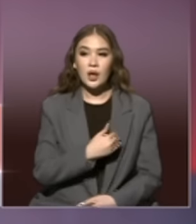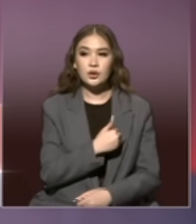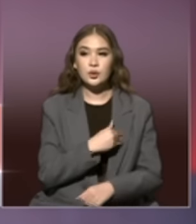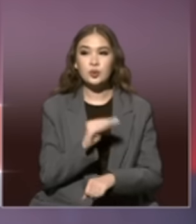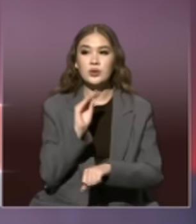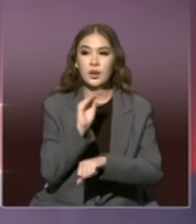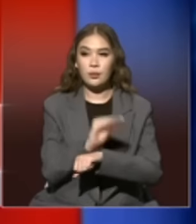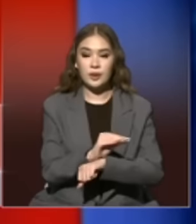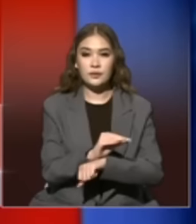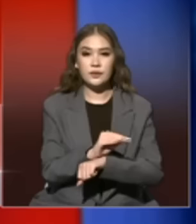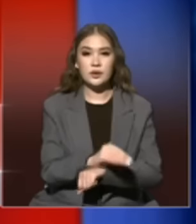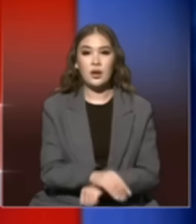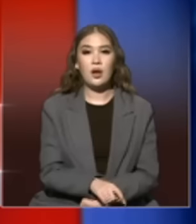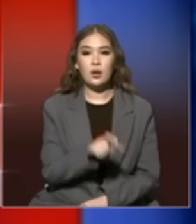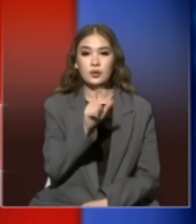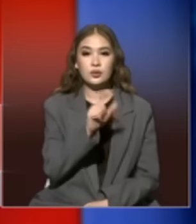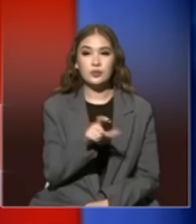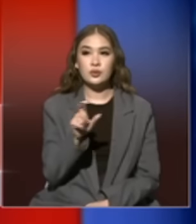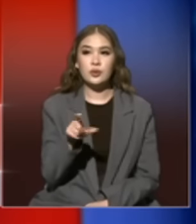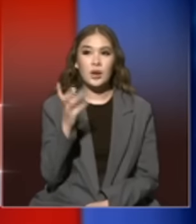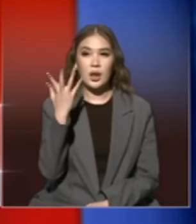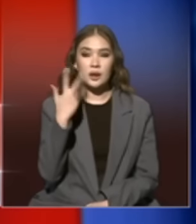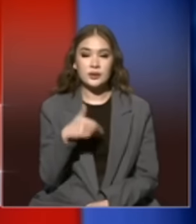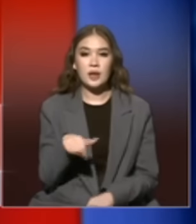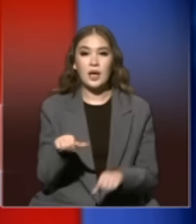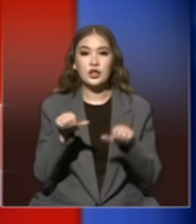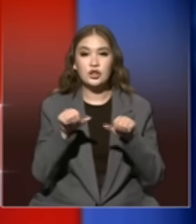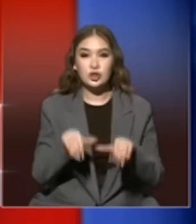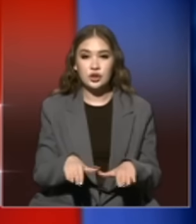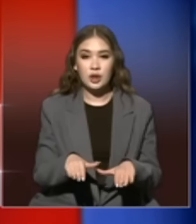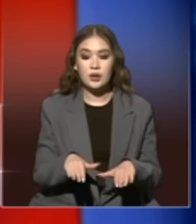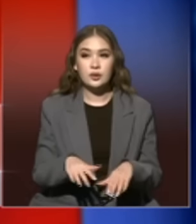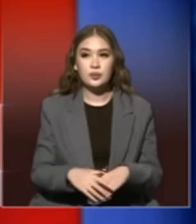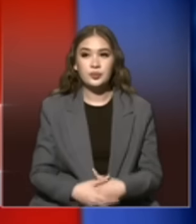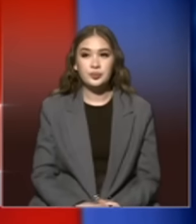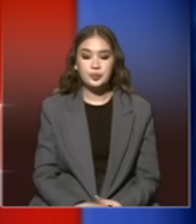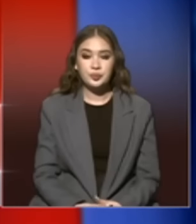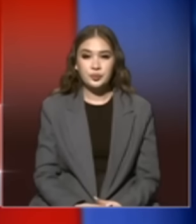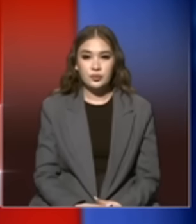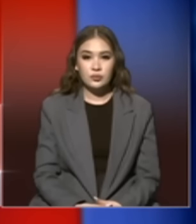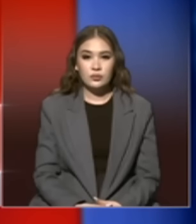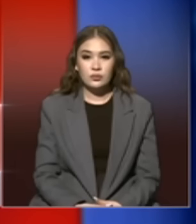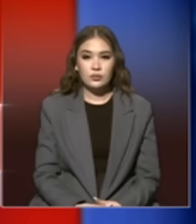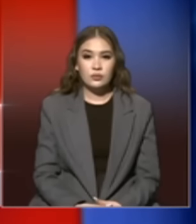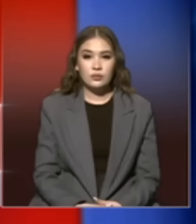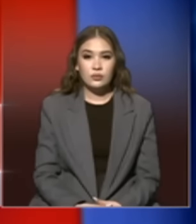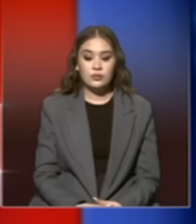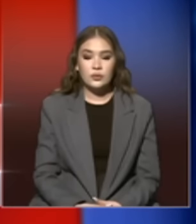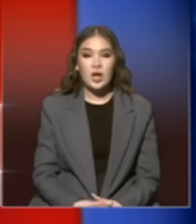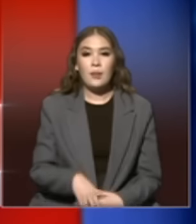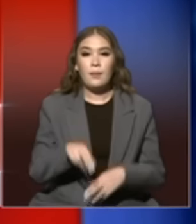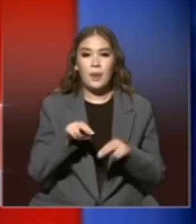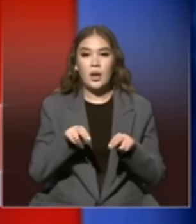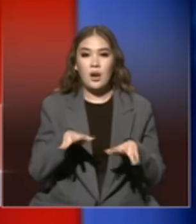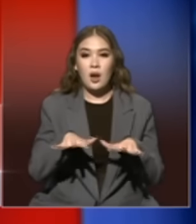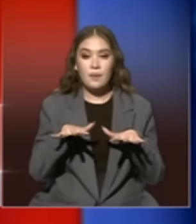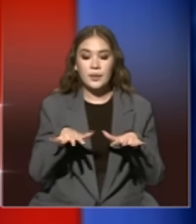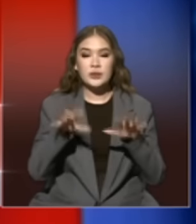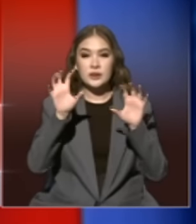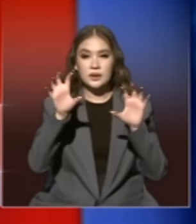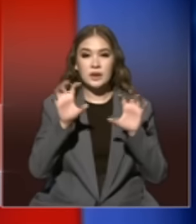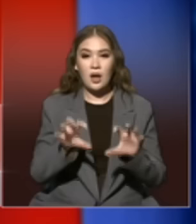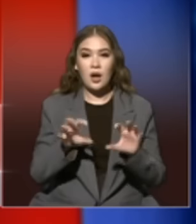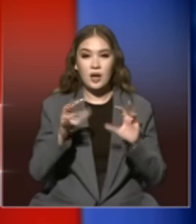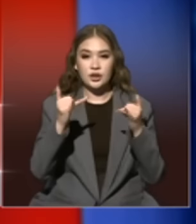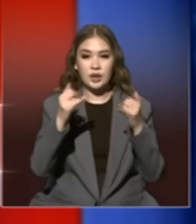алқабилер, сот алқабилермен қарап шешім шығарады ғой. Бізде енді қазір осы парламентте осы заң қаралып жатыр